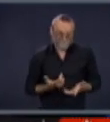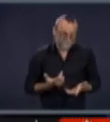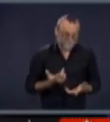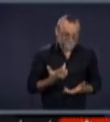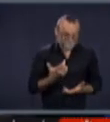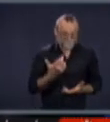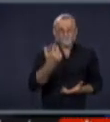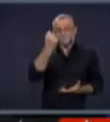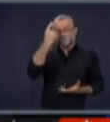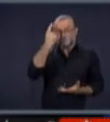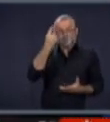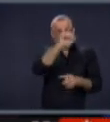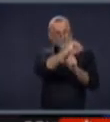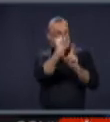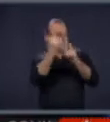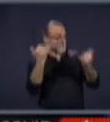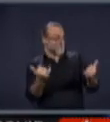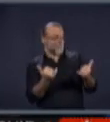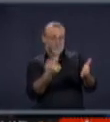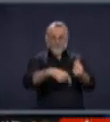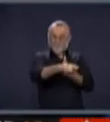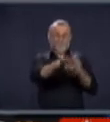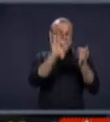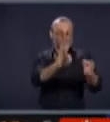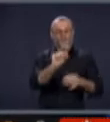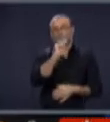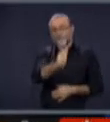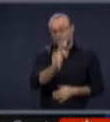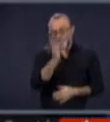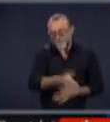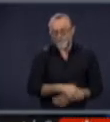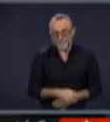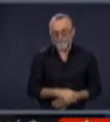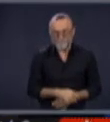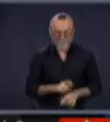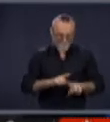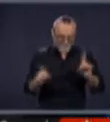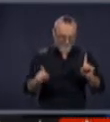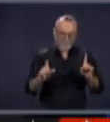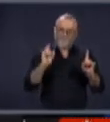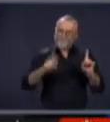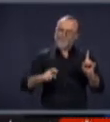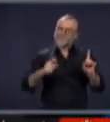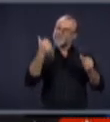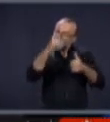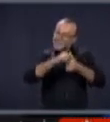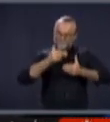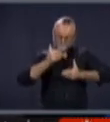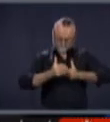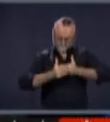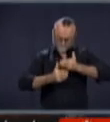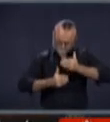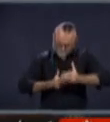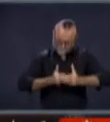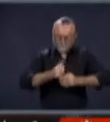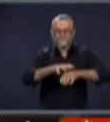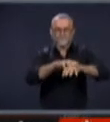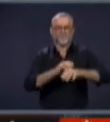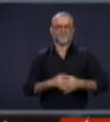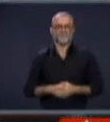leurs heures de travail. La situation ne sera pas parfaite la semaine prochaine, je le comprends bien, mais nous devons y aller graduellement. Maintenant pour